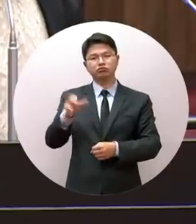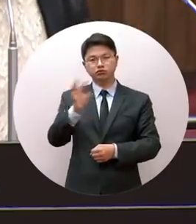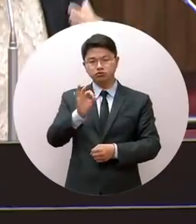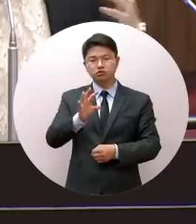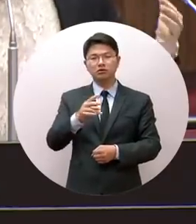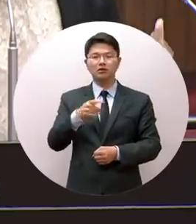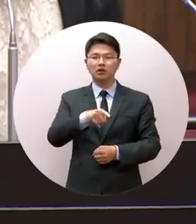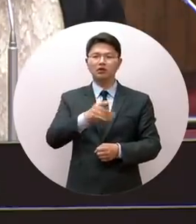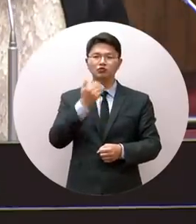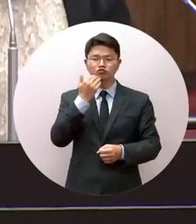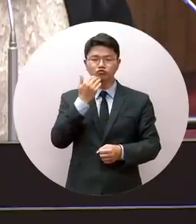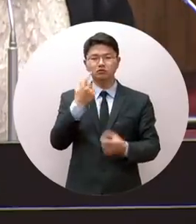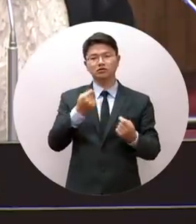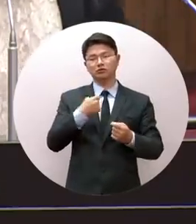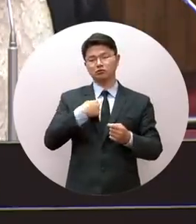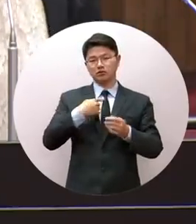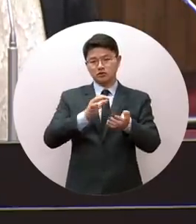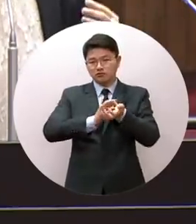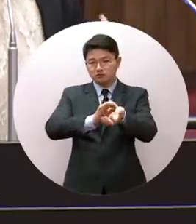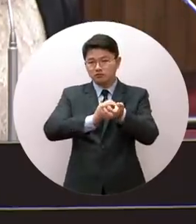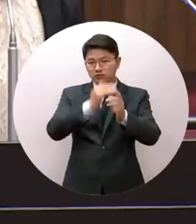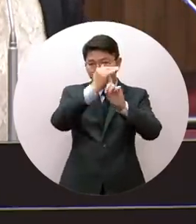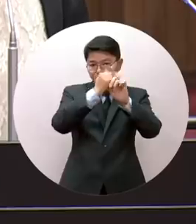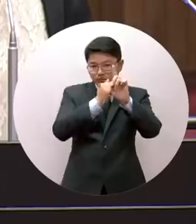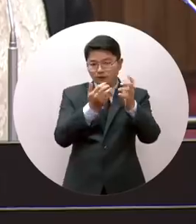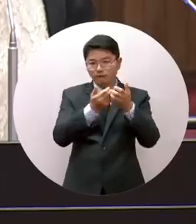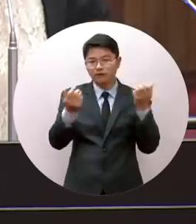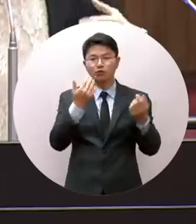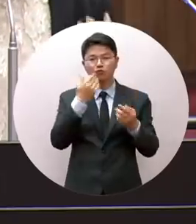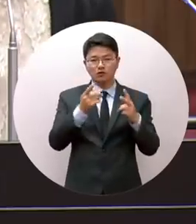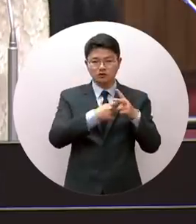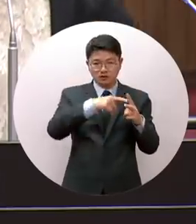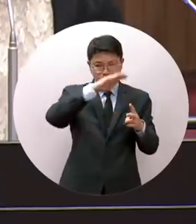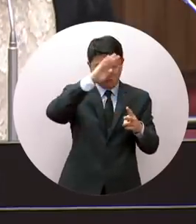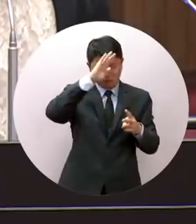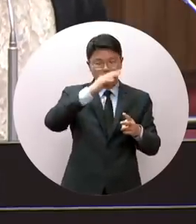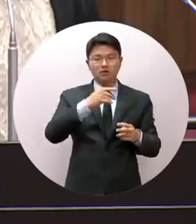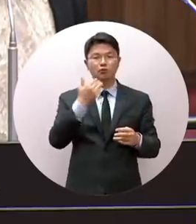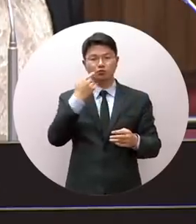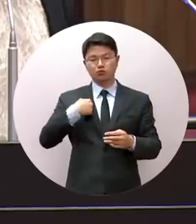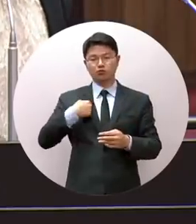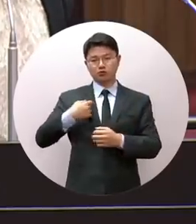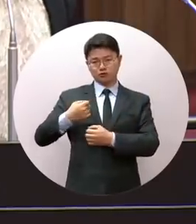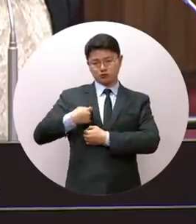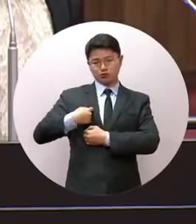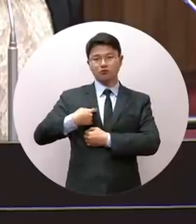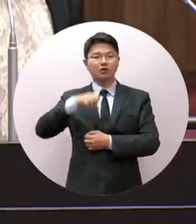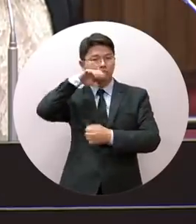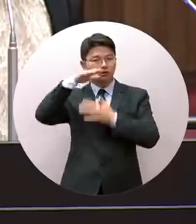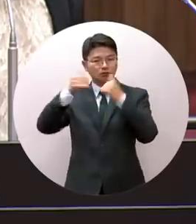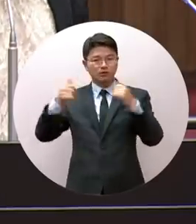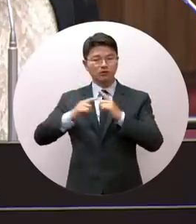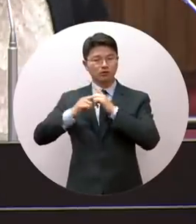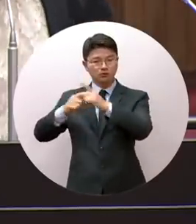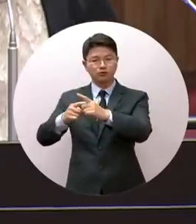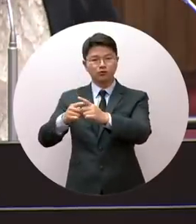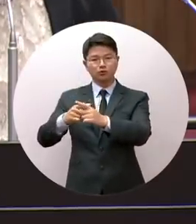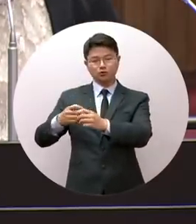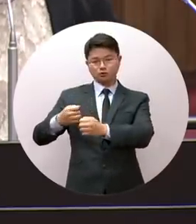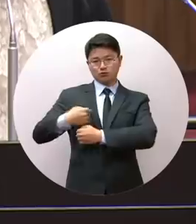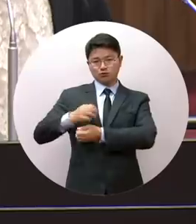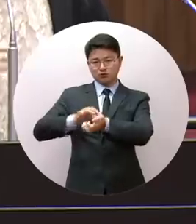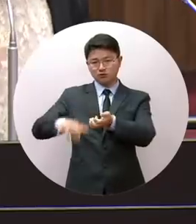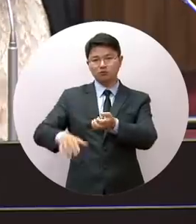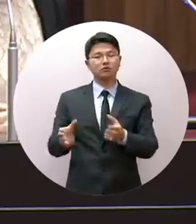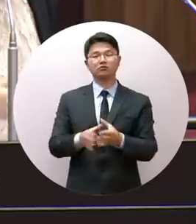在常在讲说分级医疗，就是说你小病，即便我是荣民，我是军人，我不一定要到军医院去，我在社区